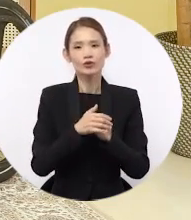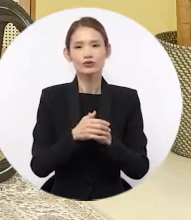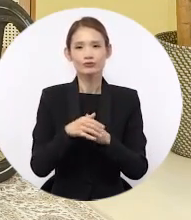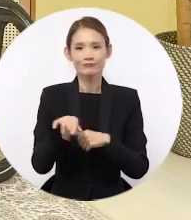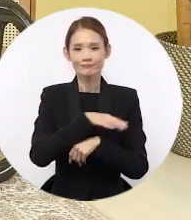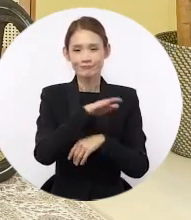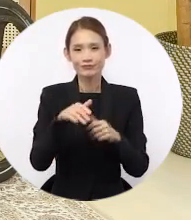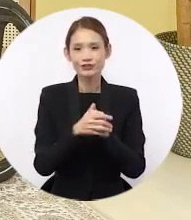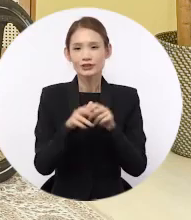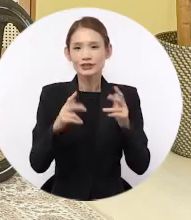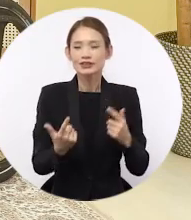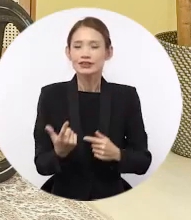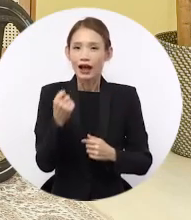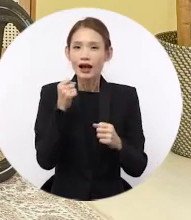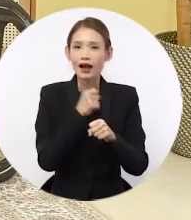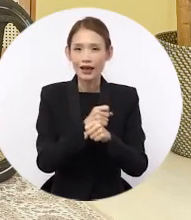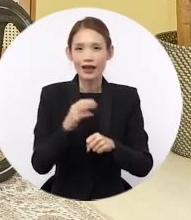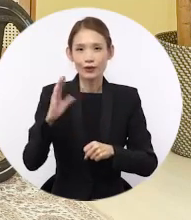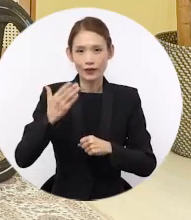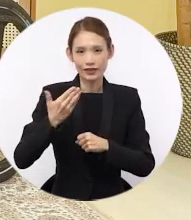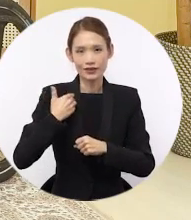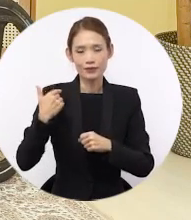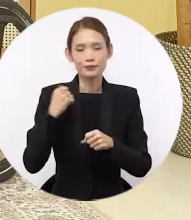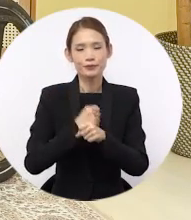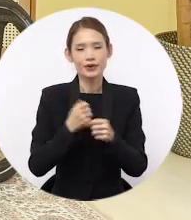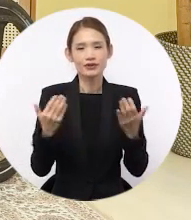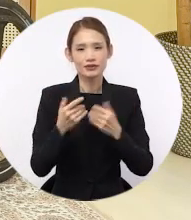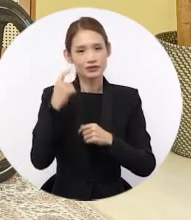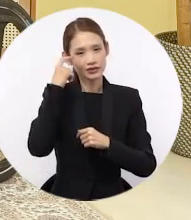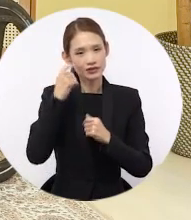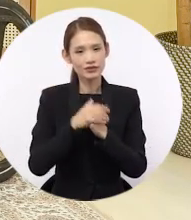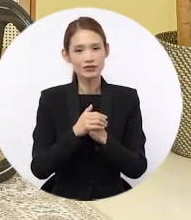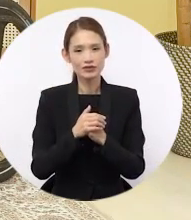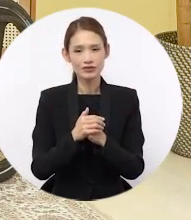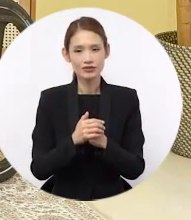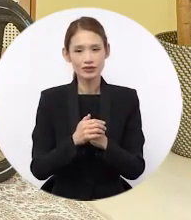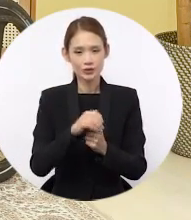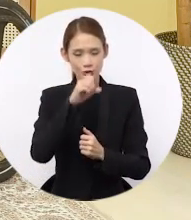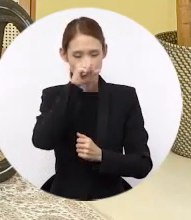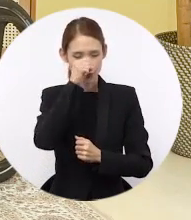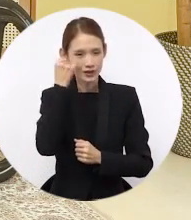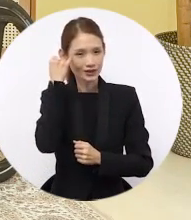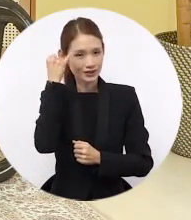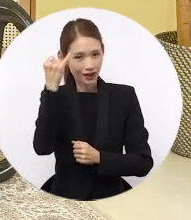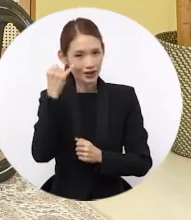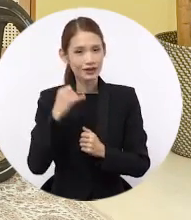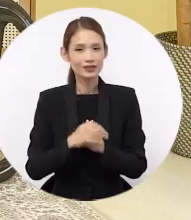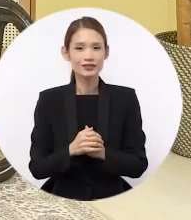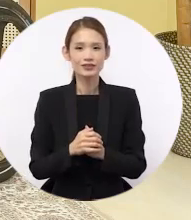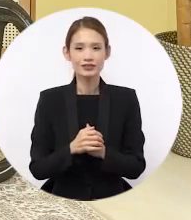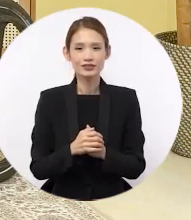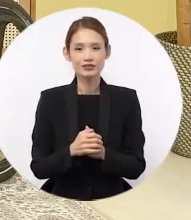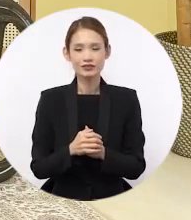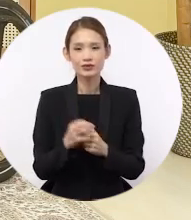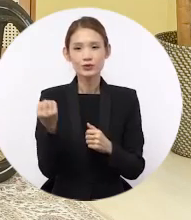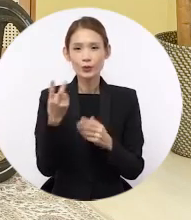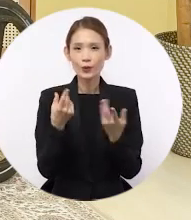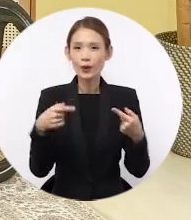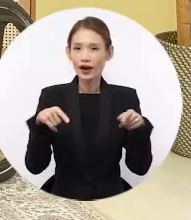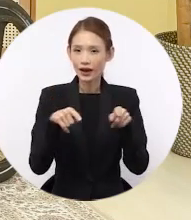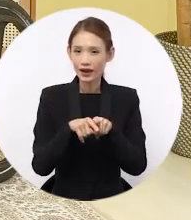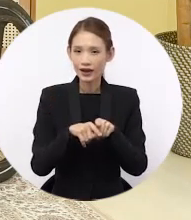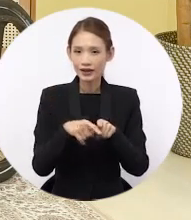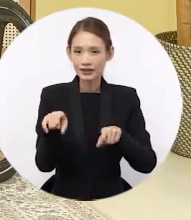그러니까 우리가 분명히 지금 당장 해야 되는 일들을 생각을 하기도 할 텐데, 그런 점에서 아주 좋은 아이디어라고 생각을 하고요. 또